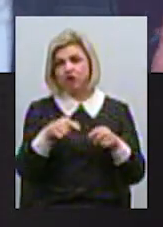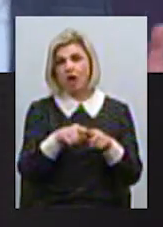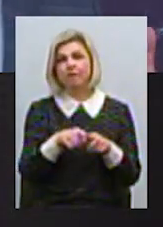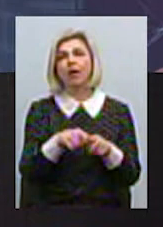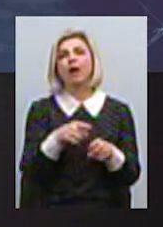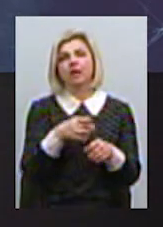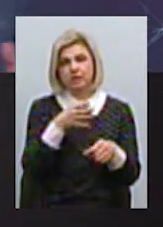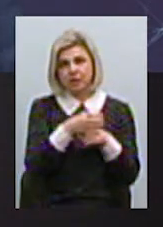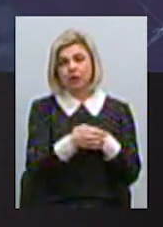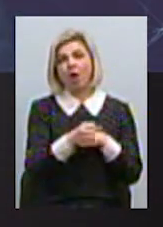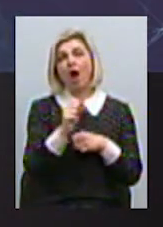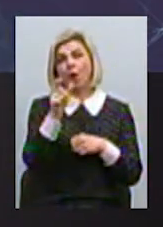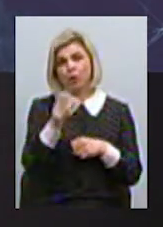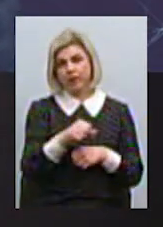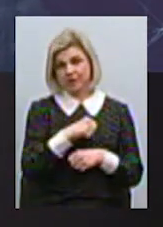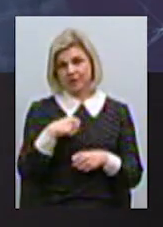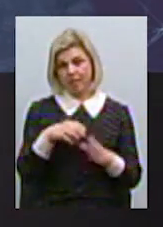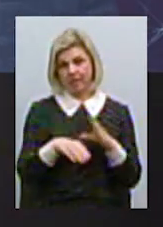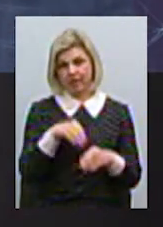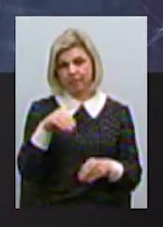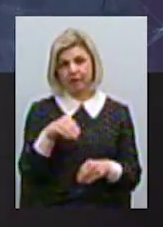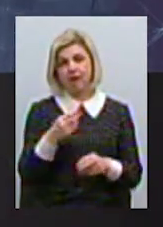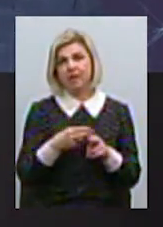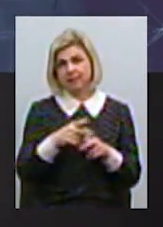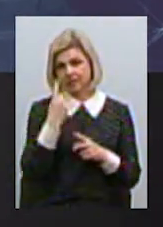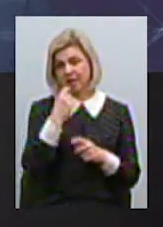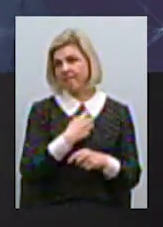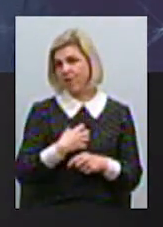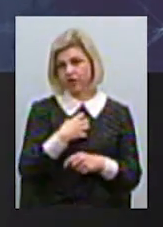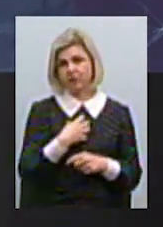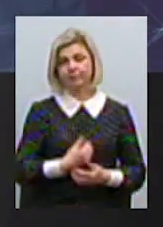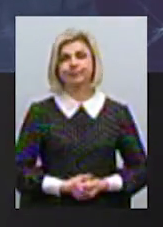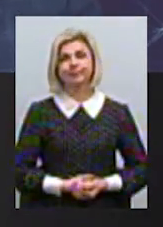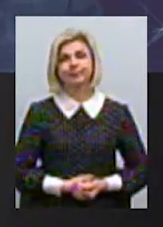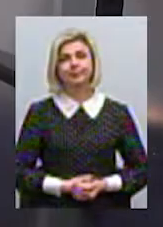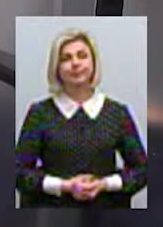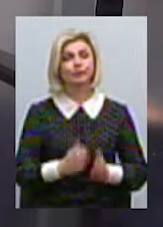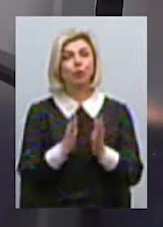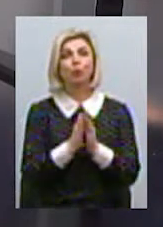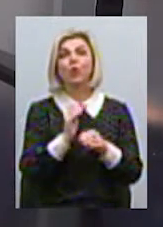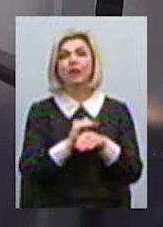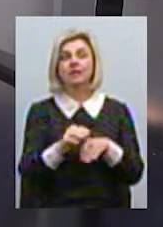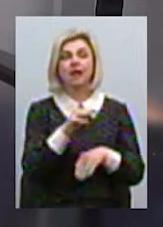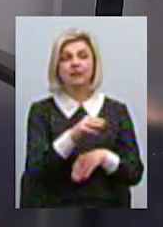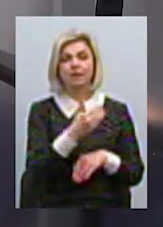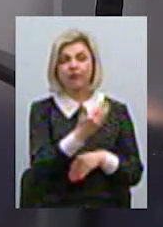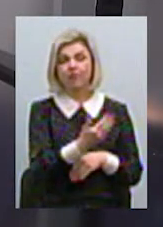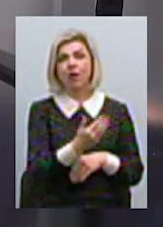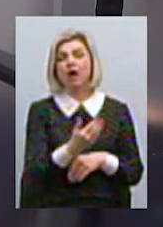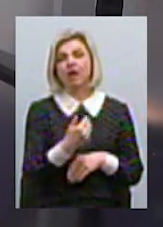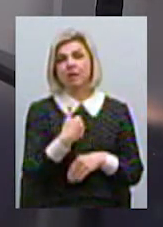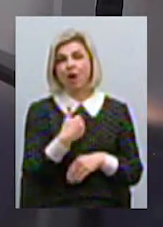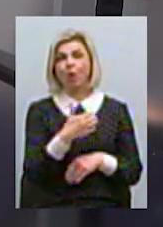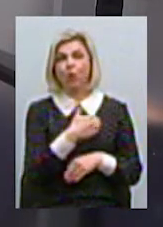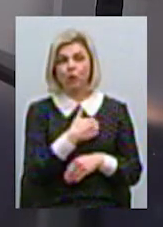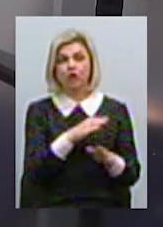куди людина йти, а людина сама обирає. Це найголовніше право. Будь ласка, Тетяна, вибачте, але я